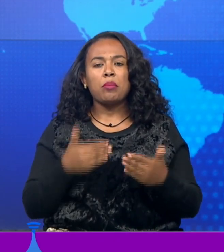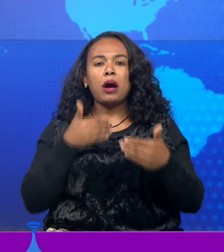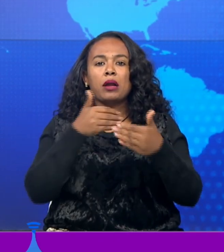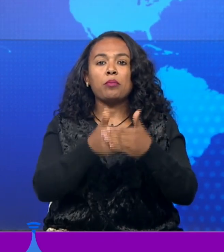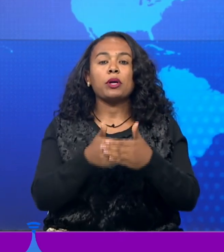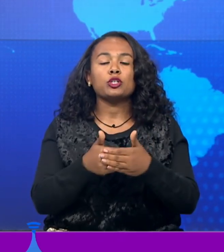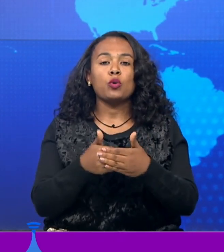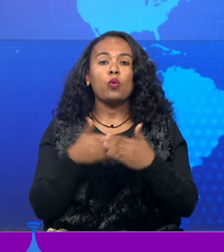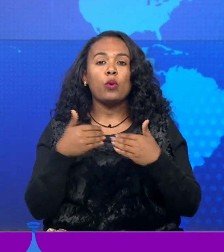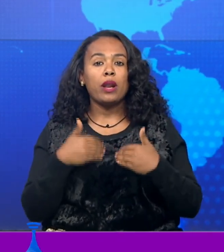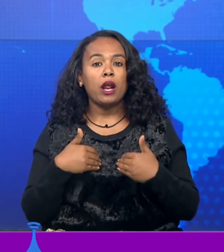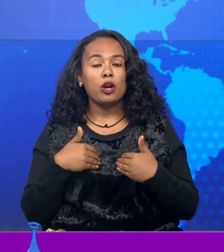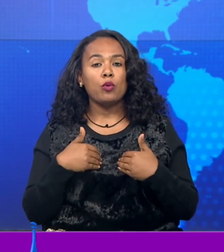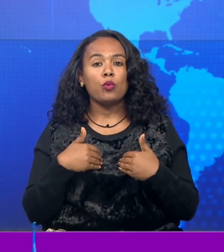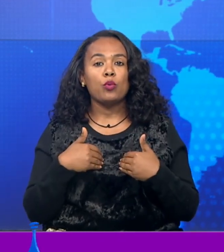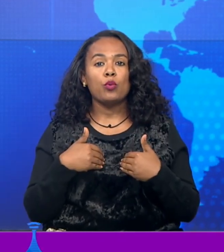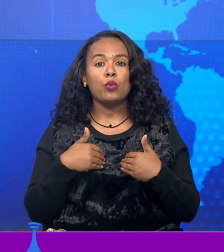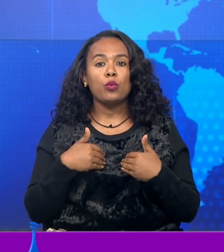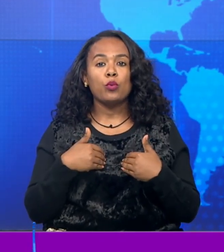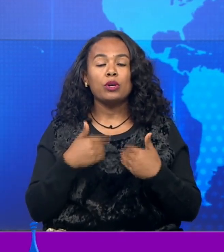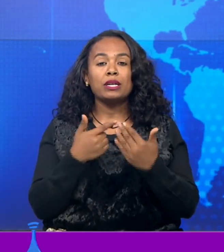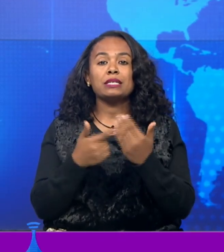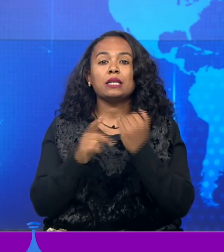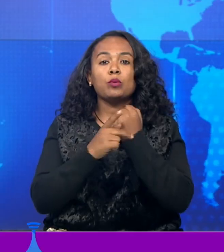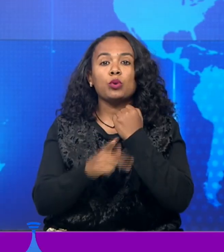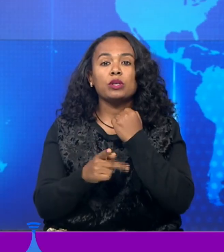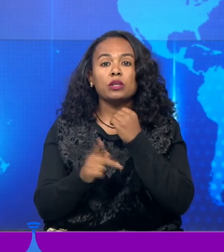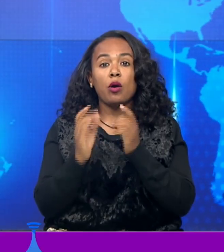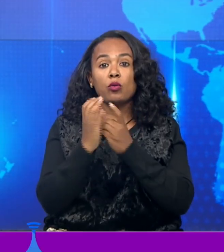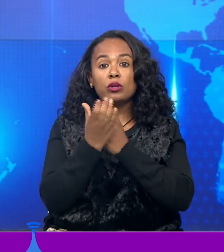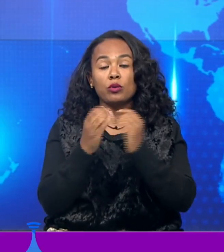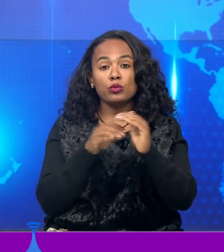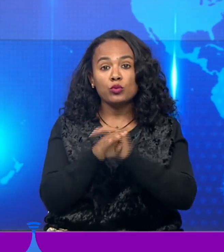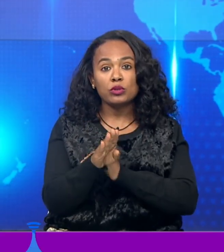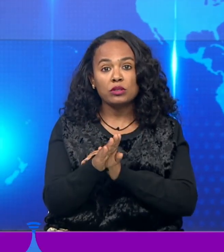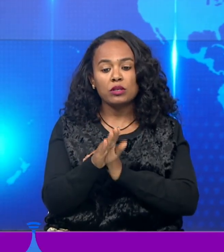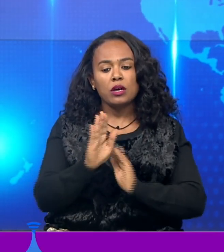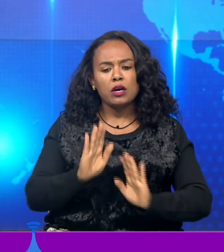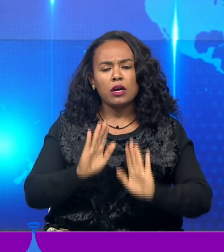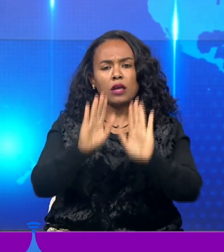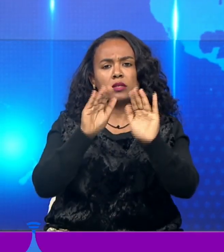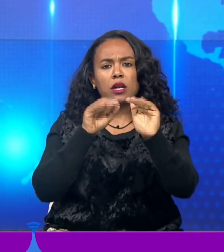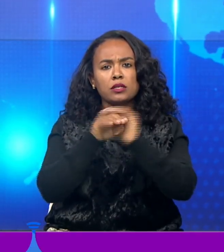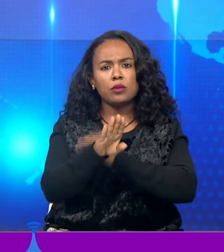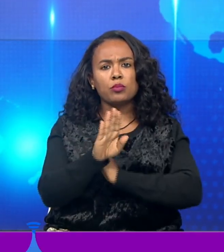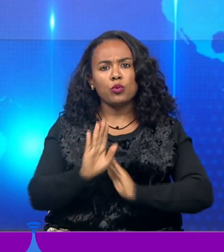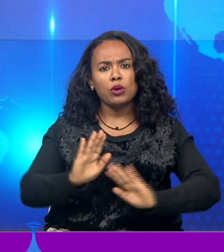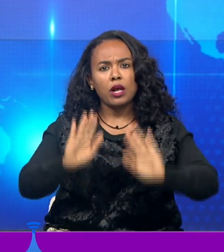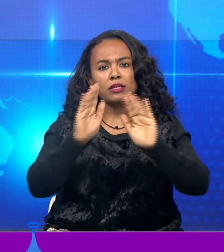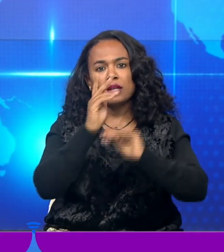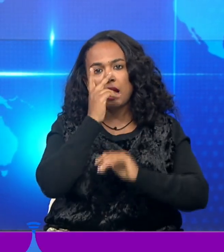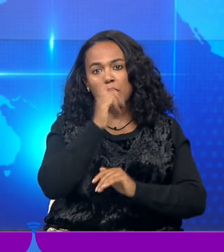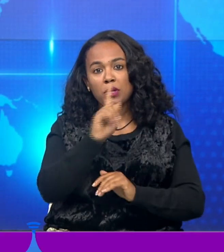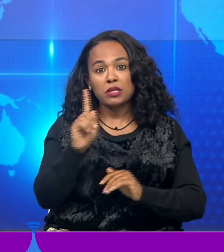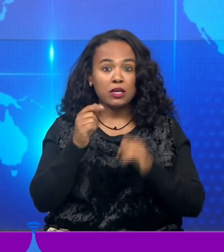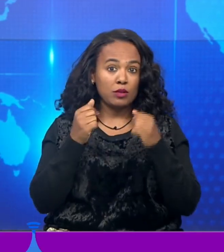በአቅራቢያቸው ወዳለው እነዚህ የፖለቲካ ሁኔታዎች ውስጥ ራስን አስገብቶ ራስን አለማሳየት